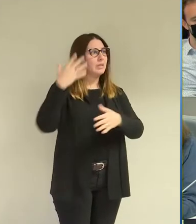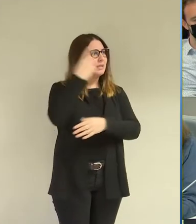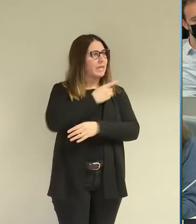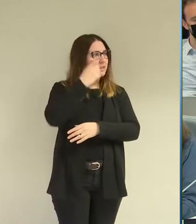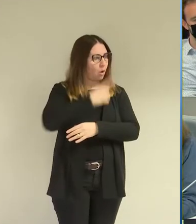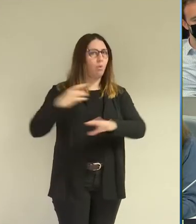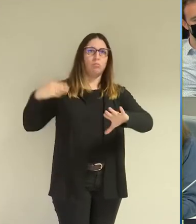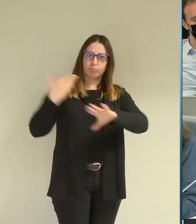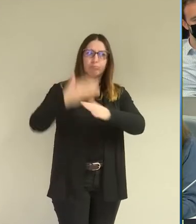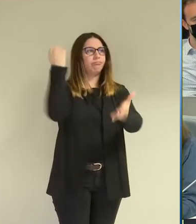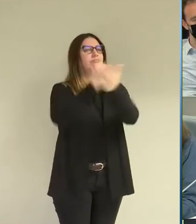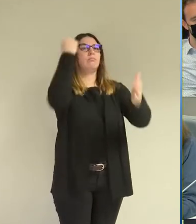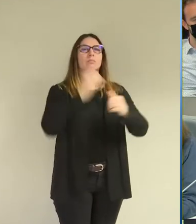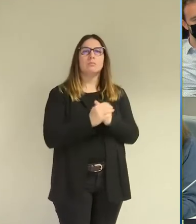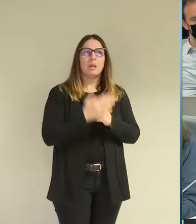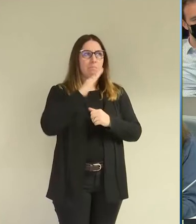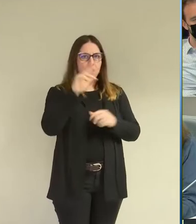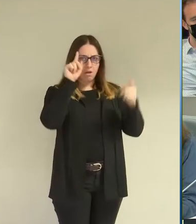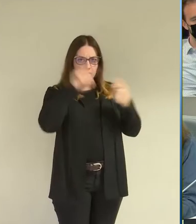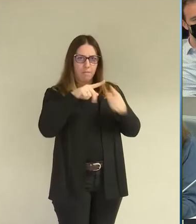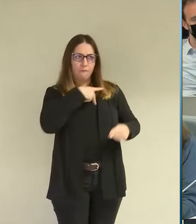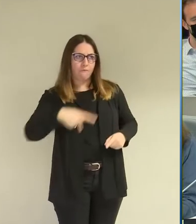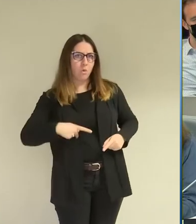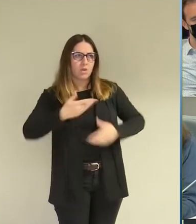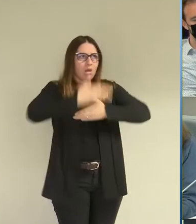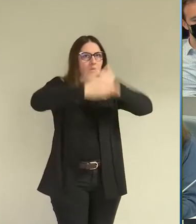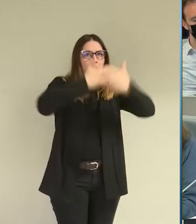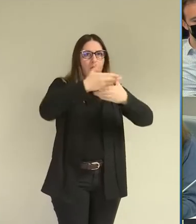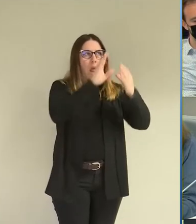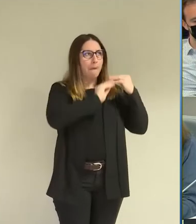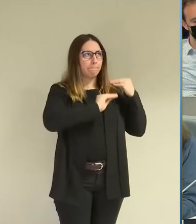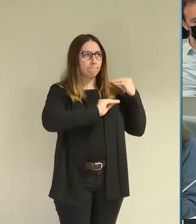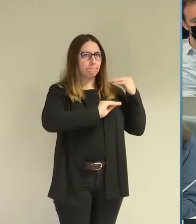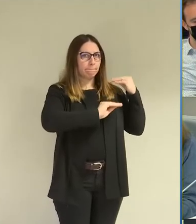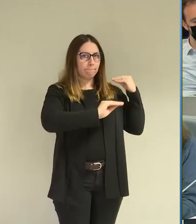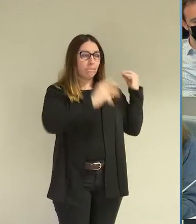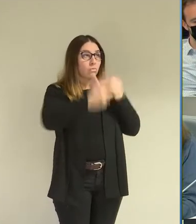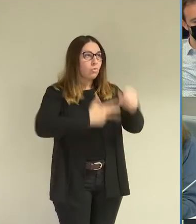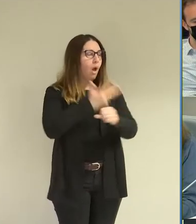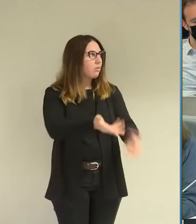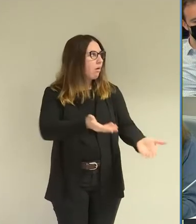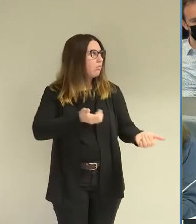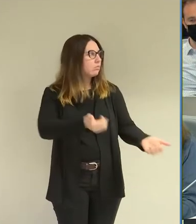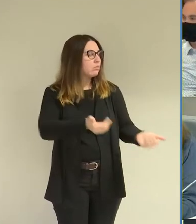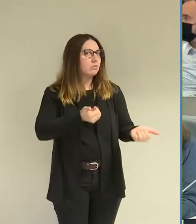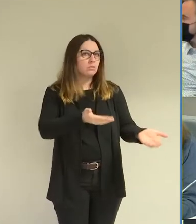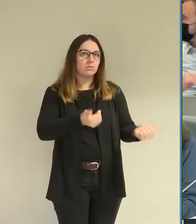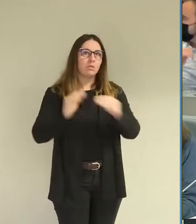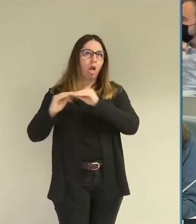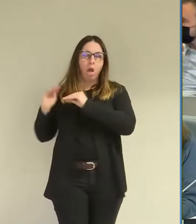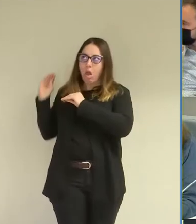depuis la question foncière n'avance plus et depuis trois ans ils attendent bien évidemment avec un tel délai